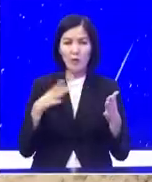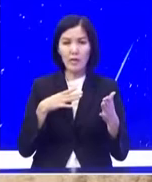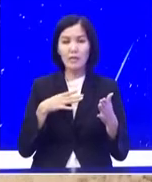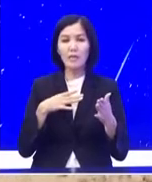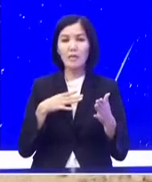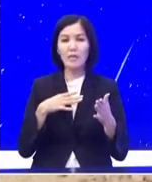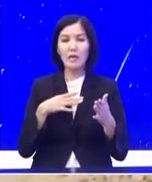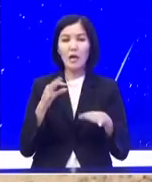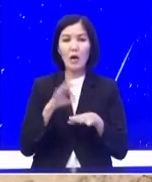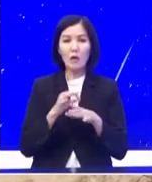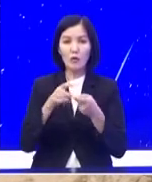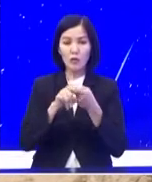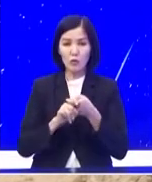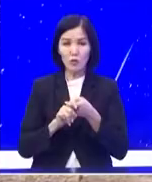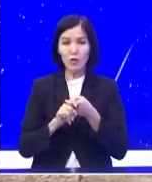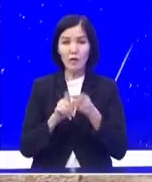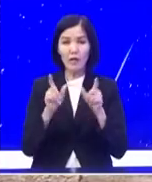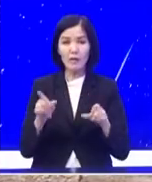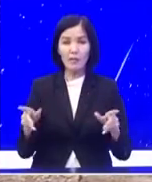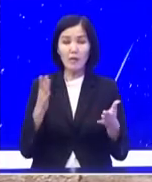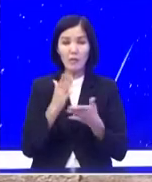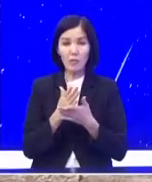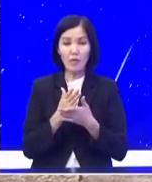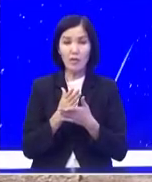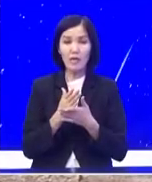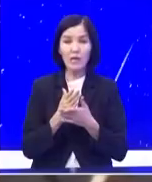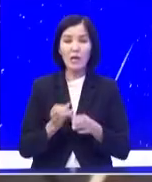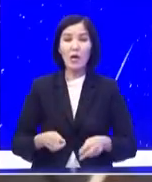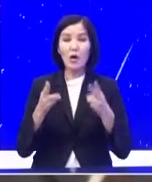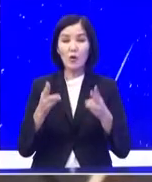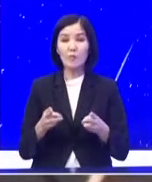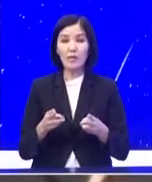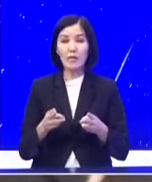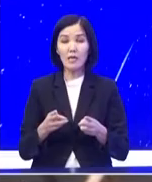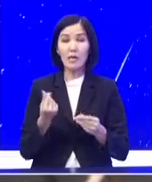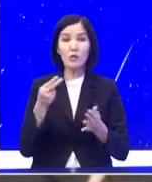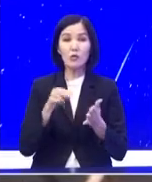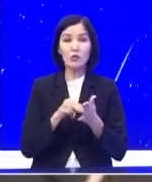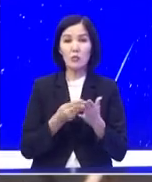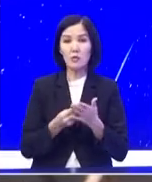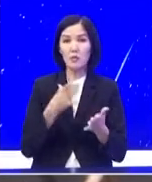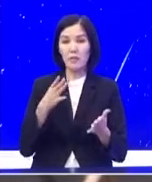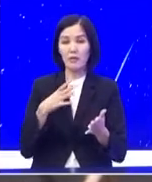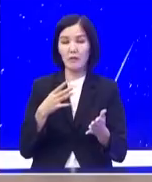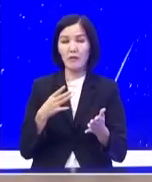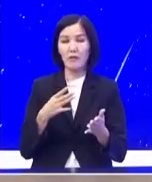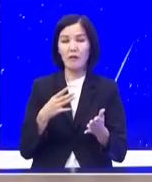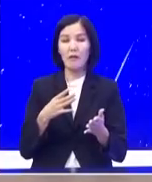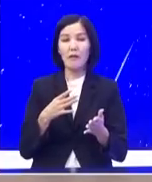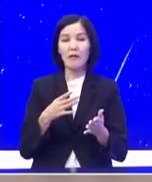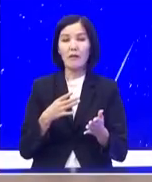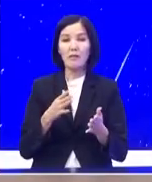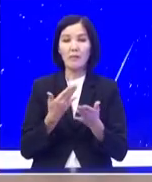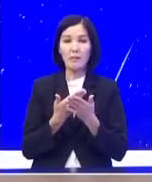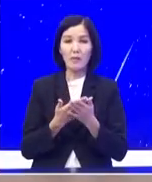арасында індет жұқтырғандар бар. Қабір қазушылар бұл іс қауіпті екенін алға тартып, төлемақысын көтеріп жіберген. Қаралы